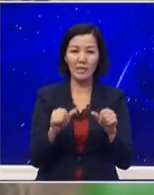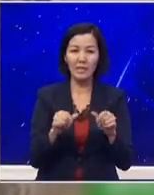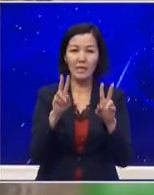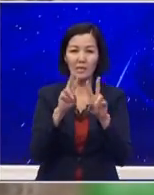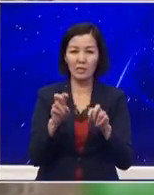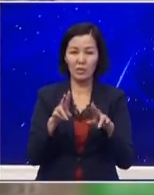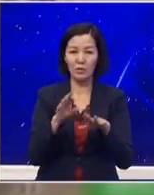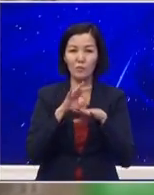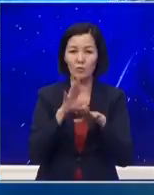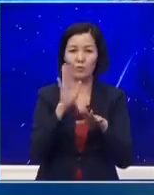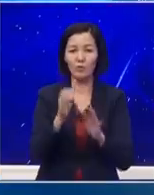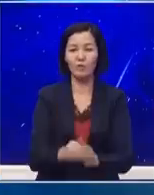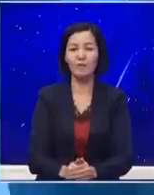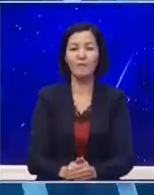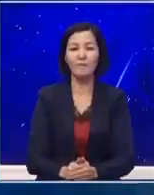зерттеу жүргізетін болады.